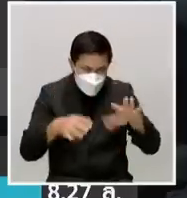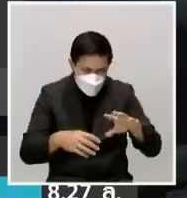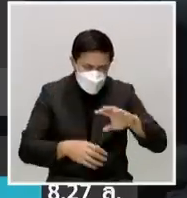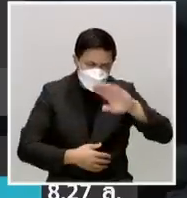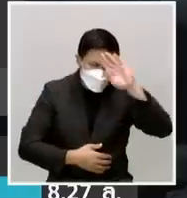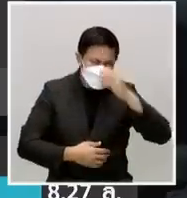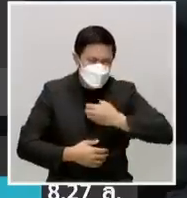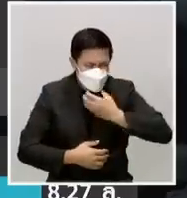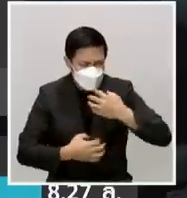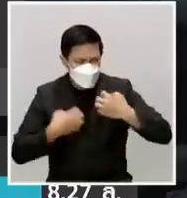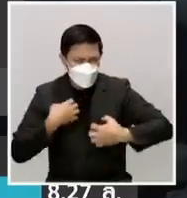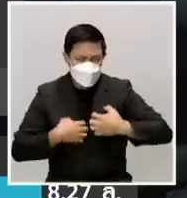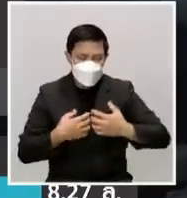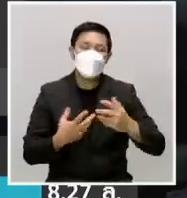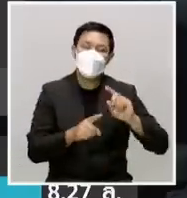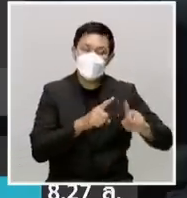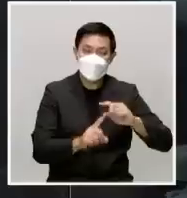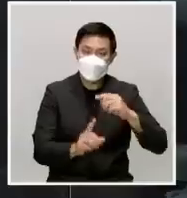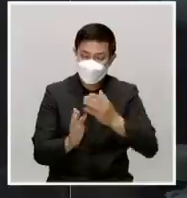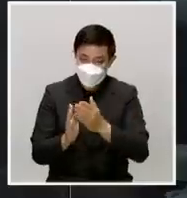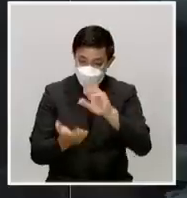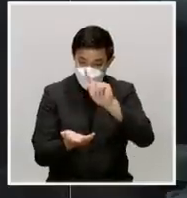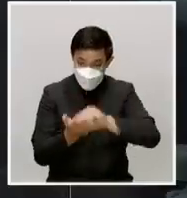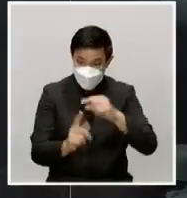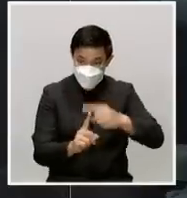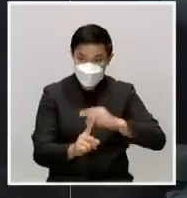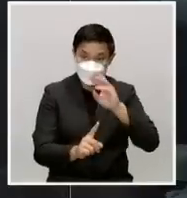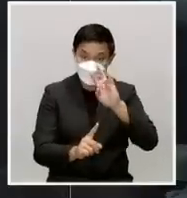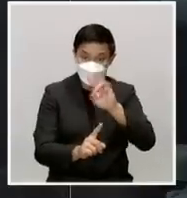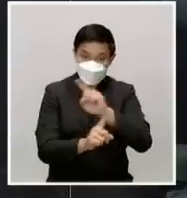ข้อมูลจนถึงวันที่27กรกฎาคมพบว่าร้อยละ